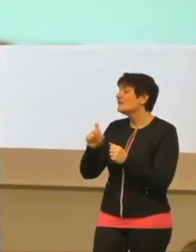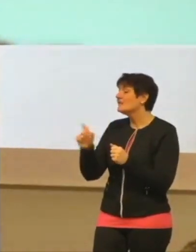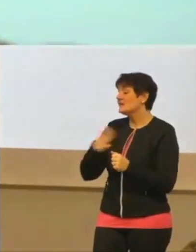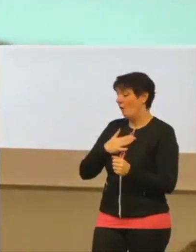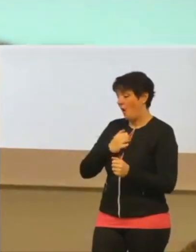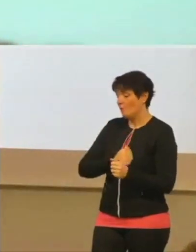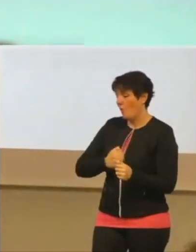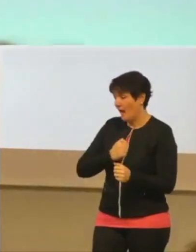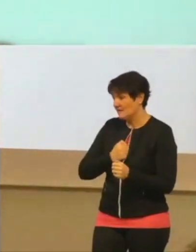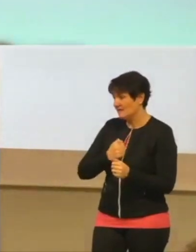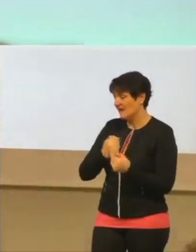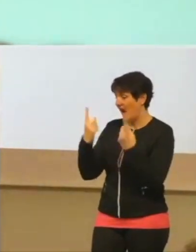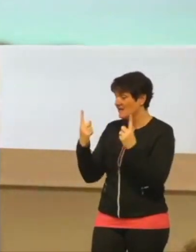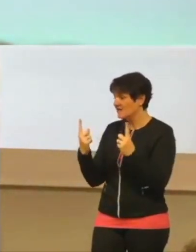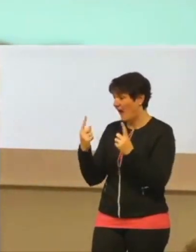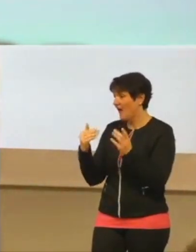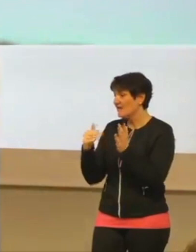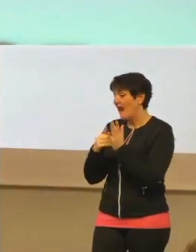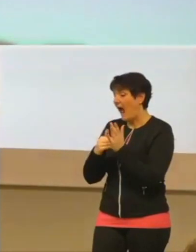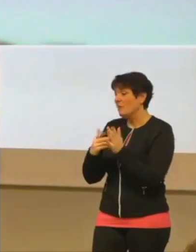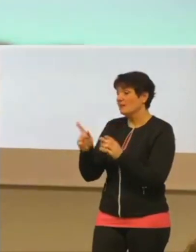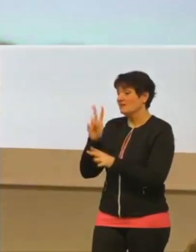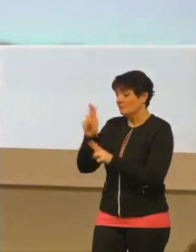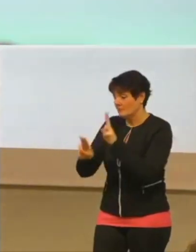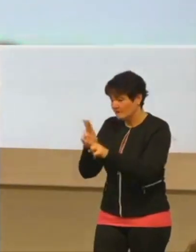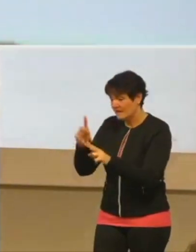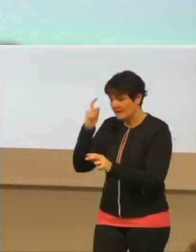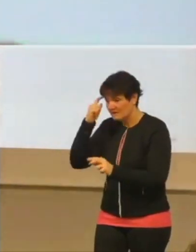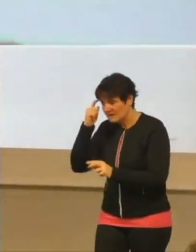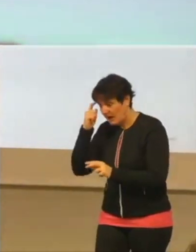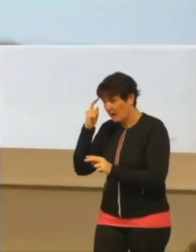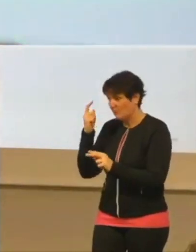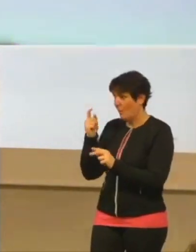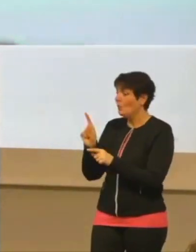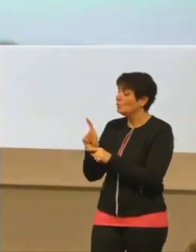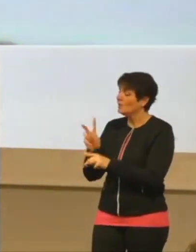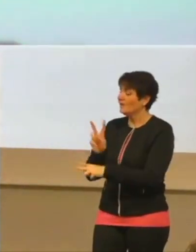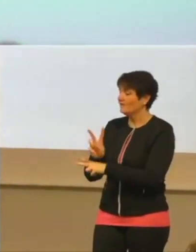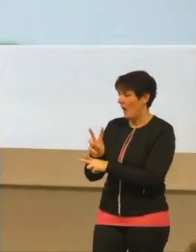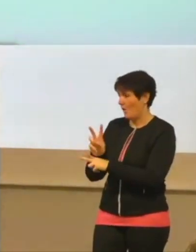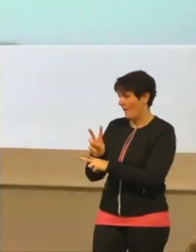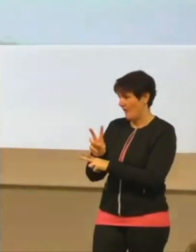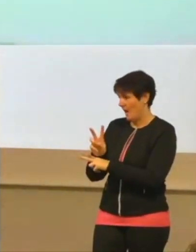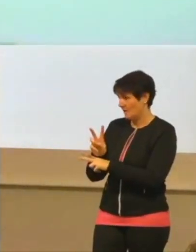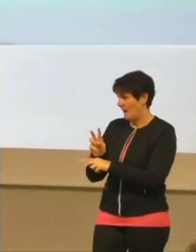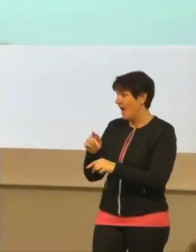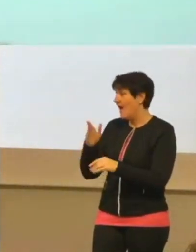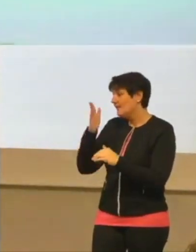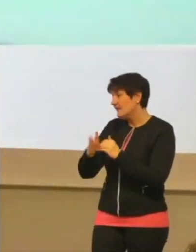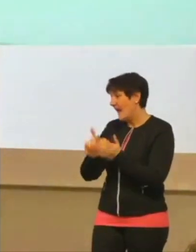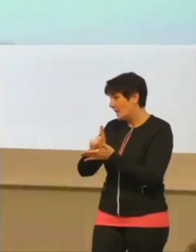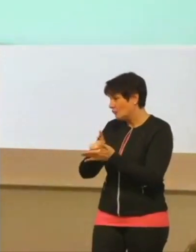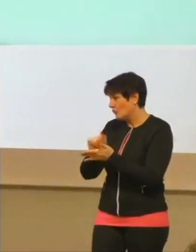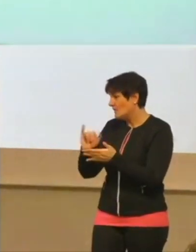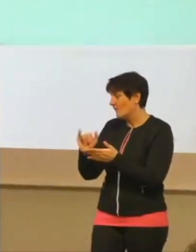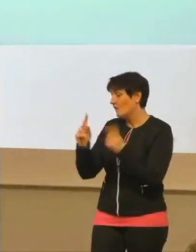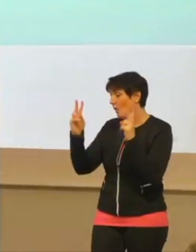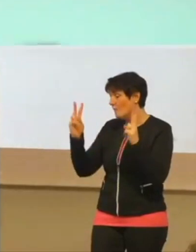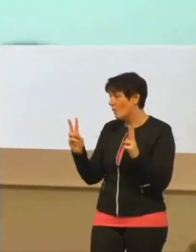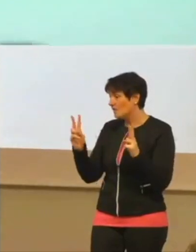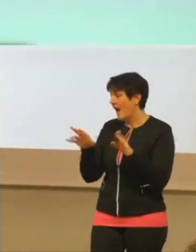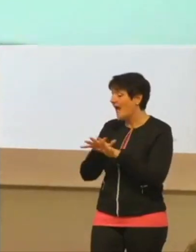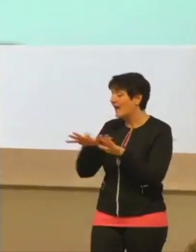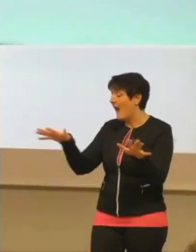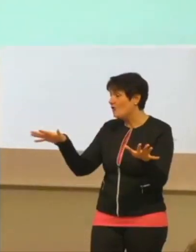bolezenskega stanja potrebuje ne le ustrezno zdravljenje in oskrbo, temveč tudi varovanje. V zadnjem času postaja vedno bolj